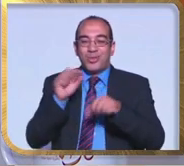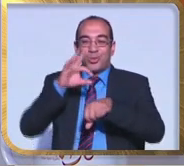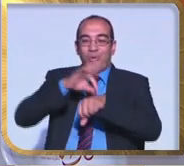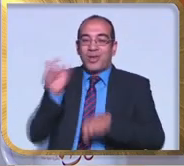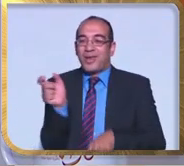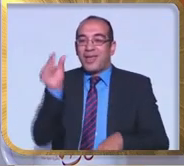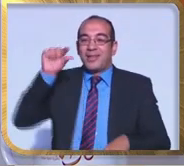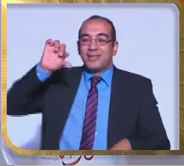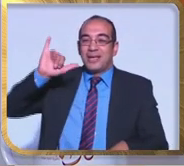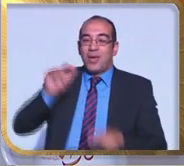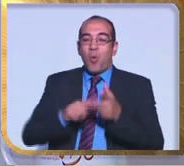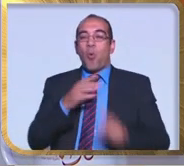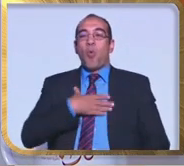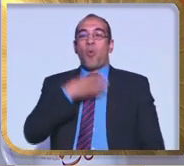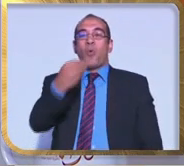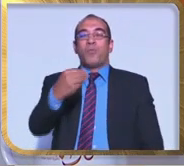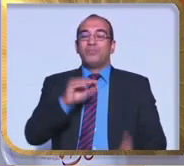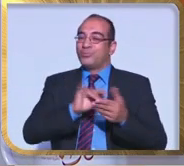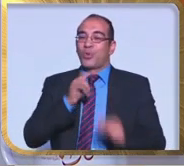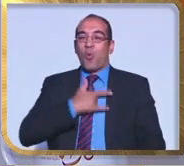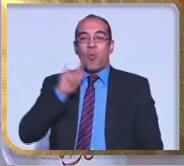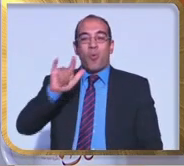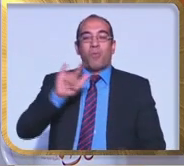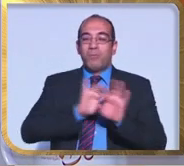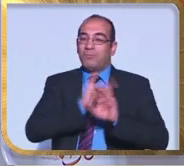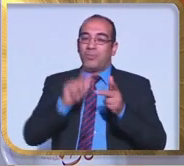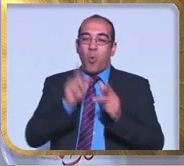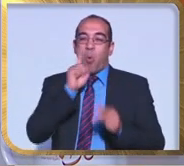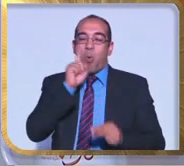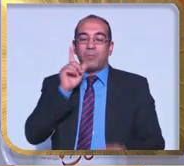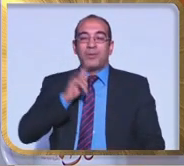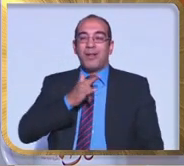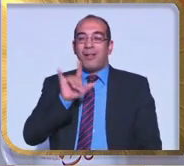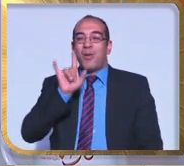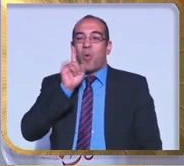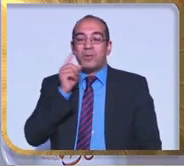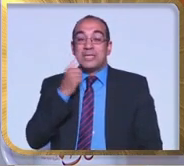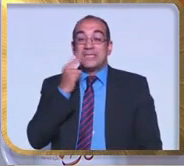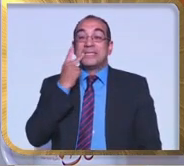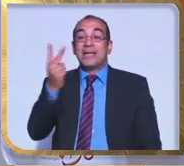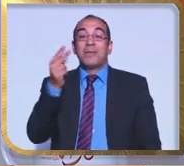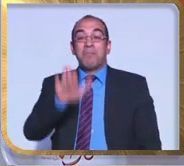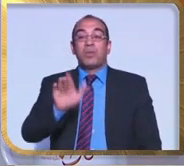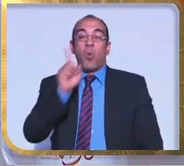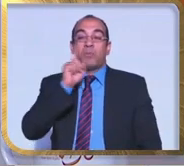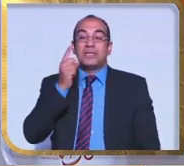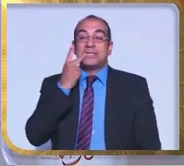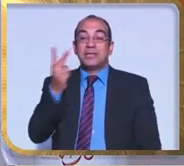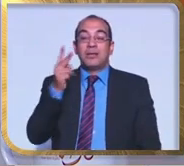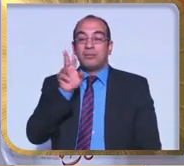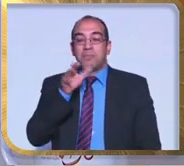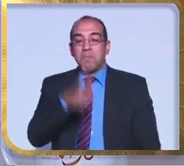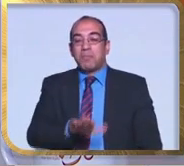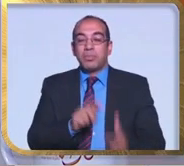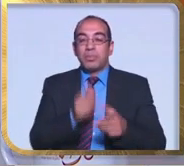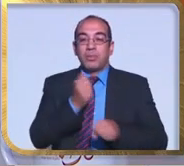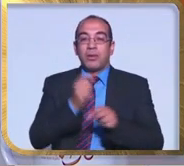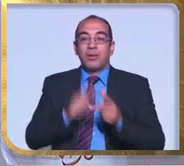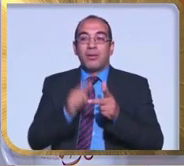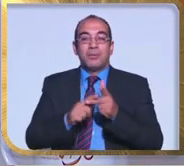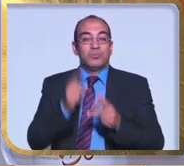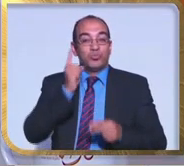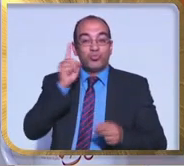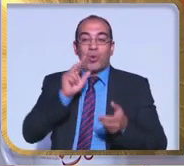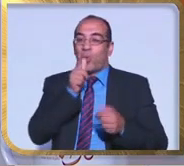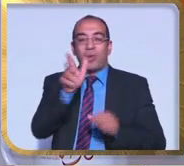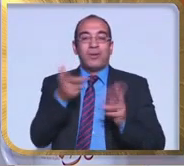كانت بتحبك حب، هي بقى لها سنتين متوفيين، الله يغفر لها. انا مش عارفه اقول